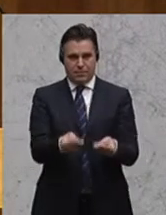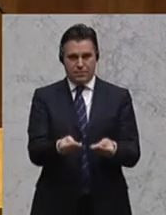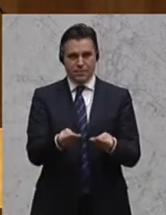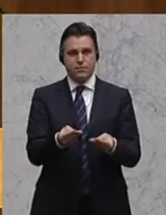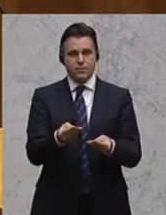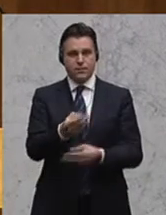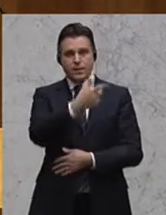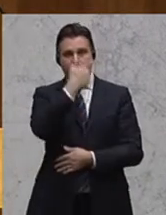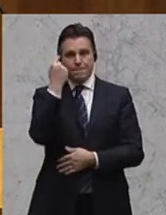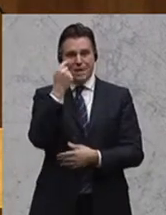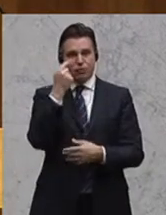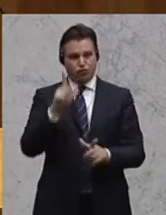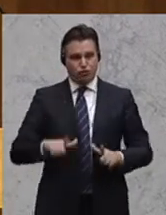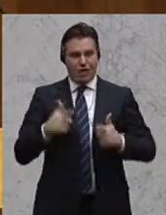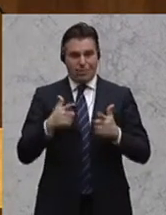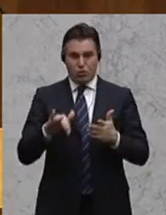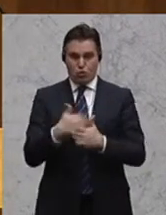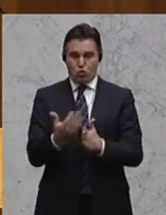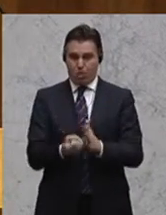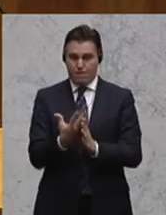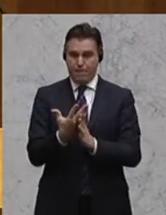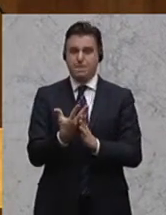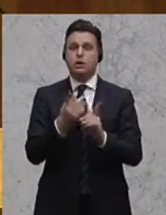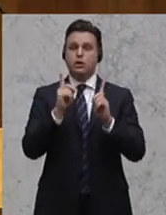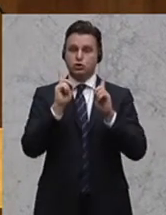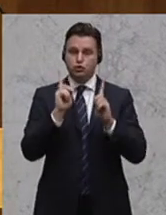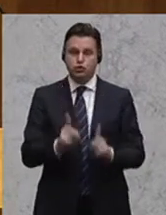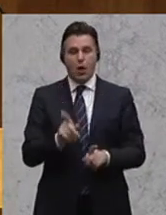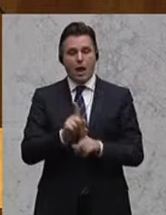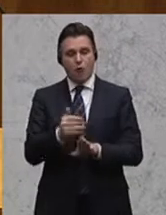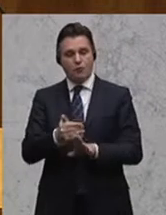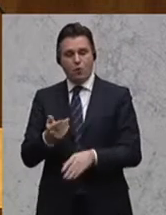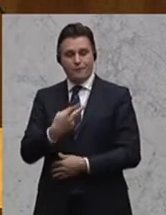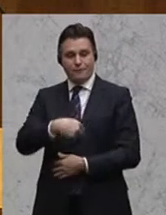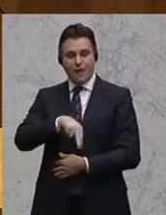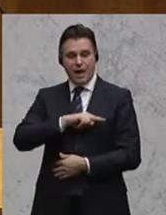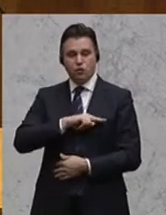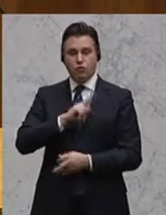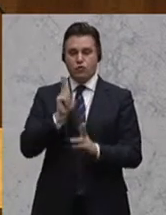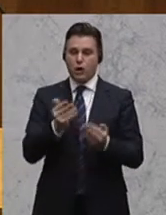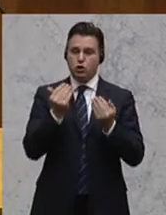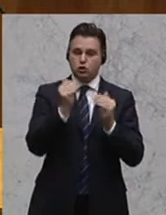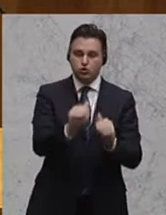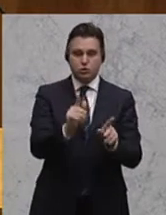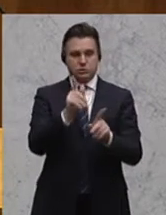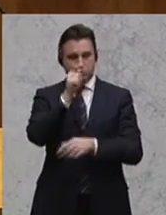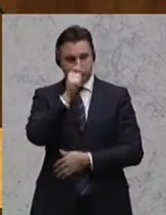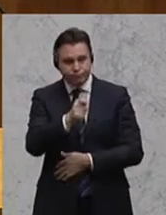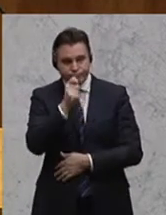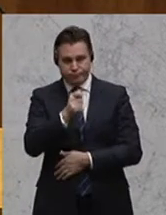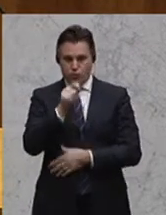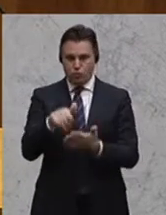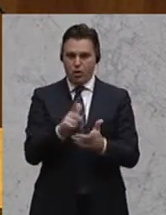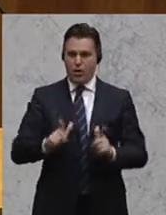neues menschliches Leben zu ermöglichen, heißt umfassende Verantwortung für den Schutz und die Würde des neuen Lebens zu